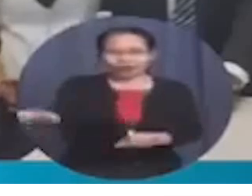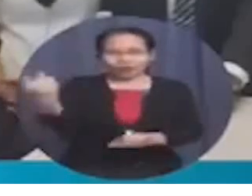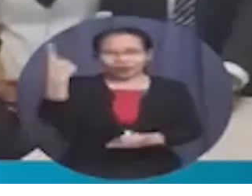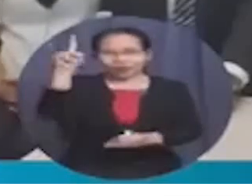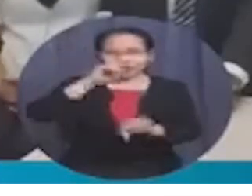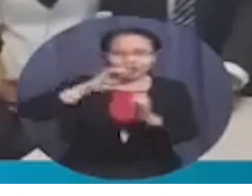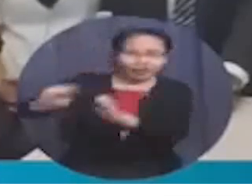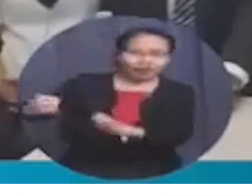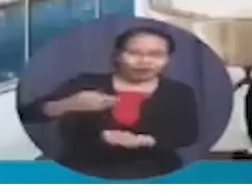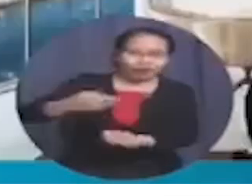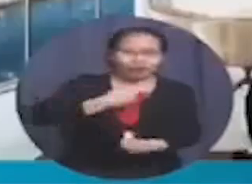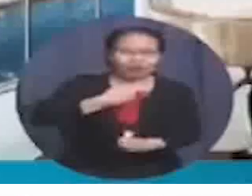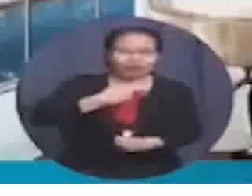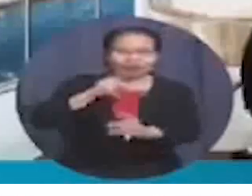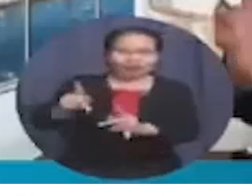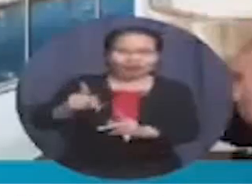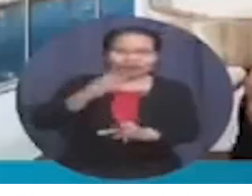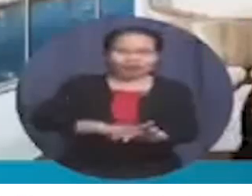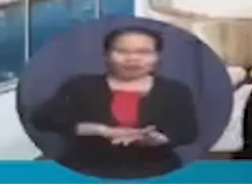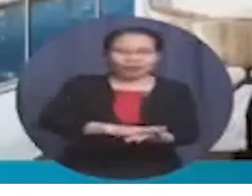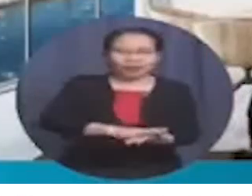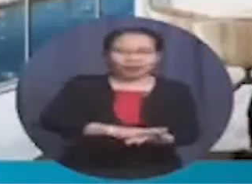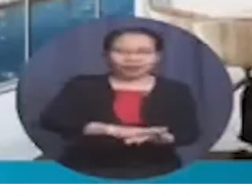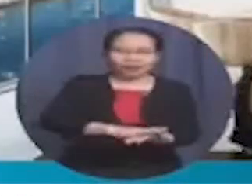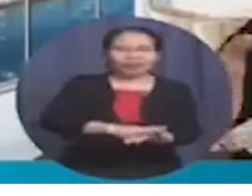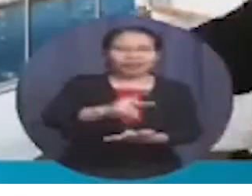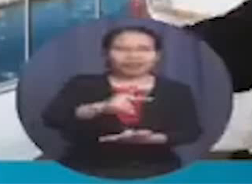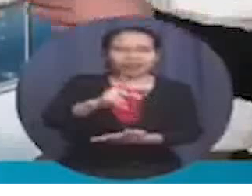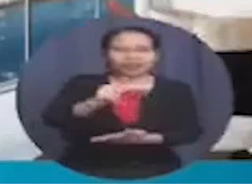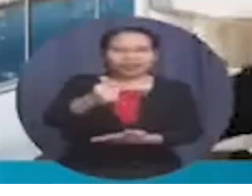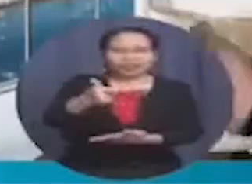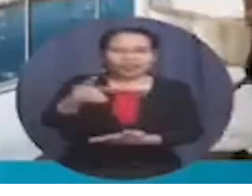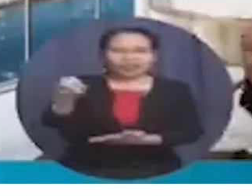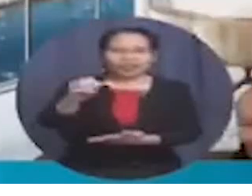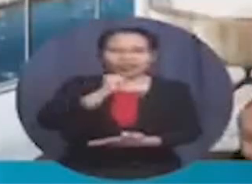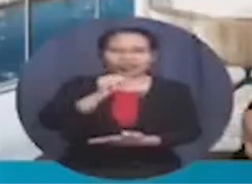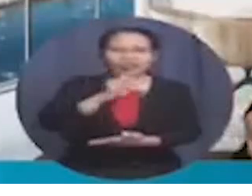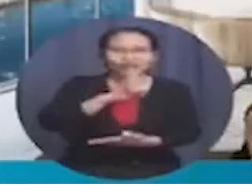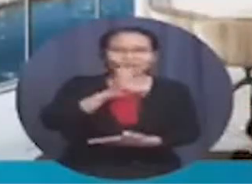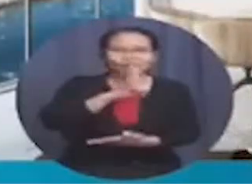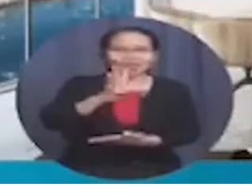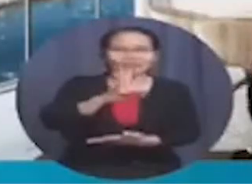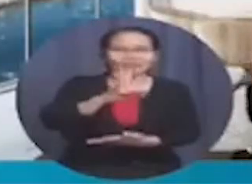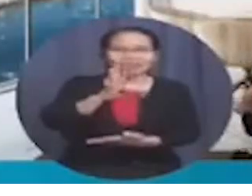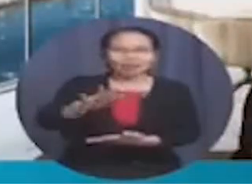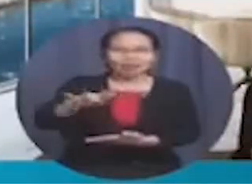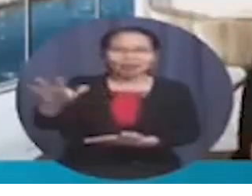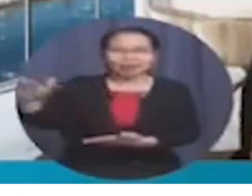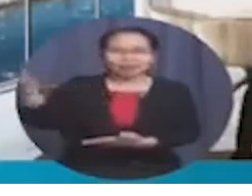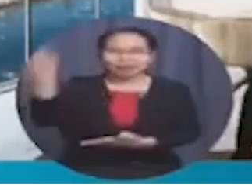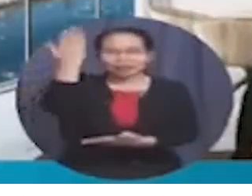Para pasamain nyo ako. Tapos yung tanga rin, T-A-N-G-A ba yun? Ayaw pa sabihin eh. Ini-spelling